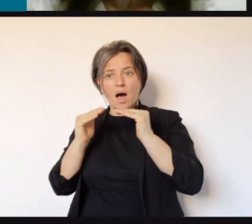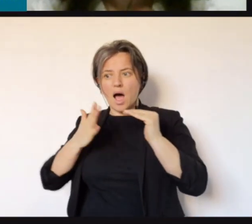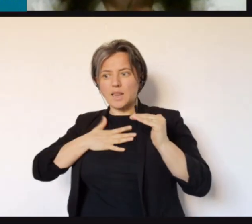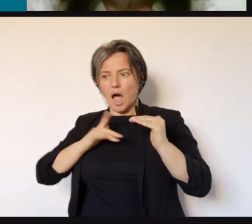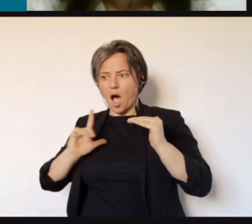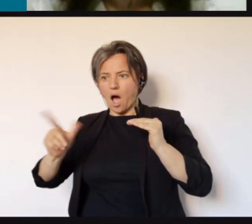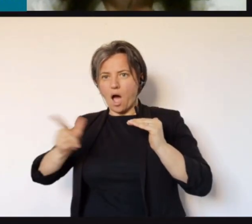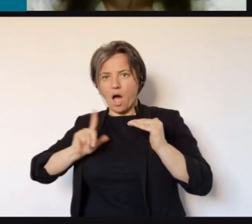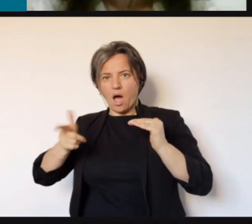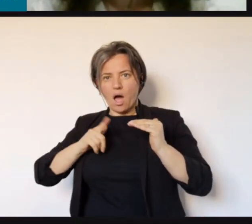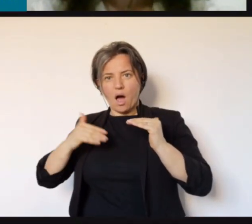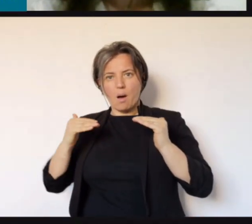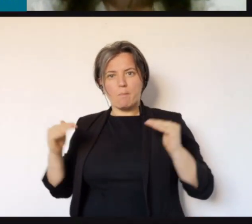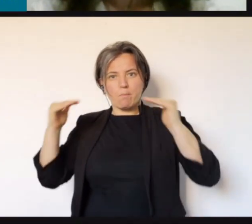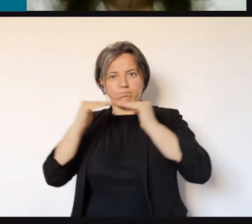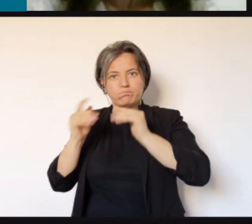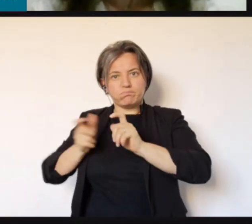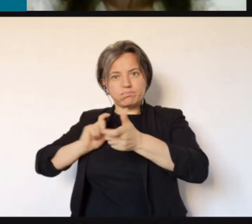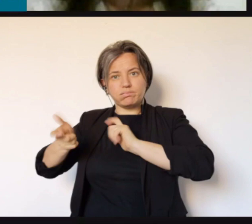fra pari,